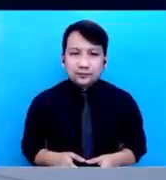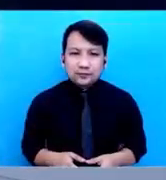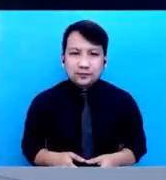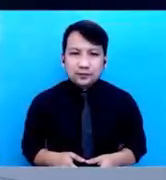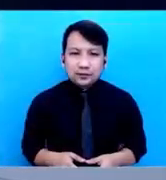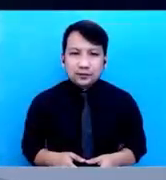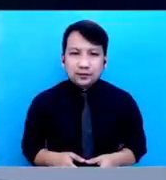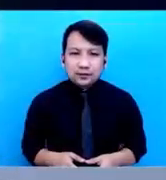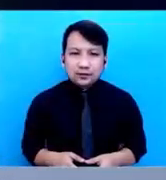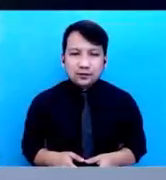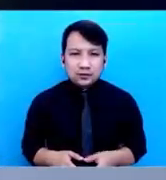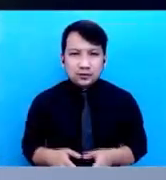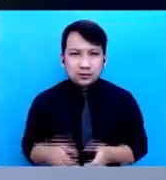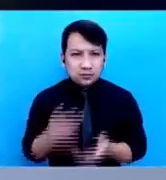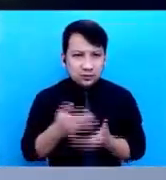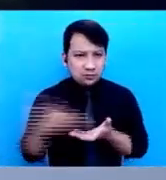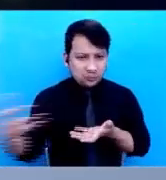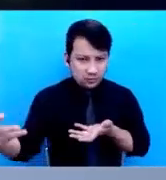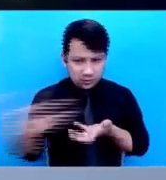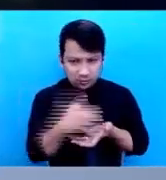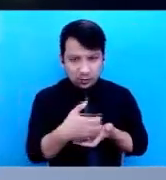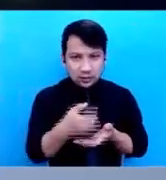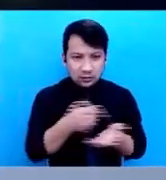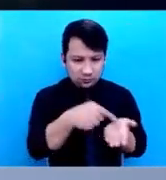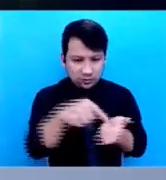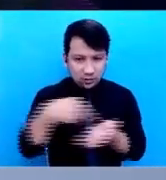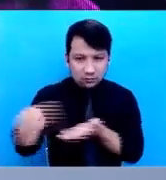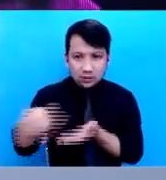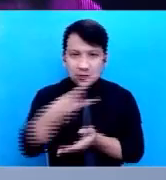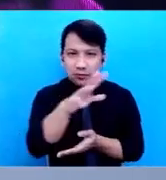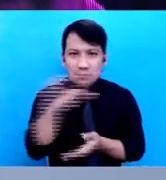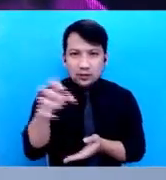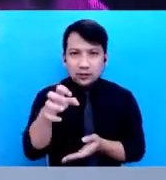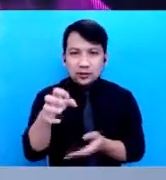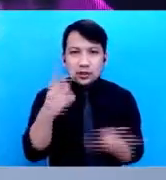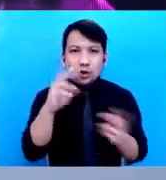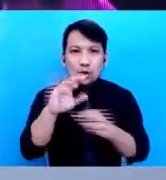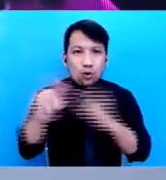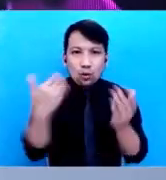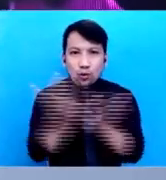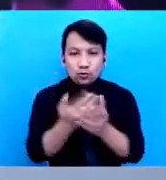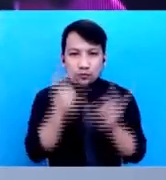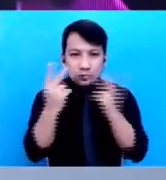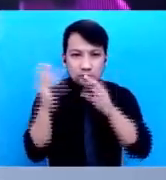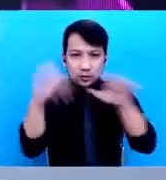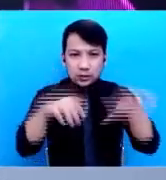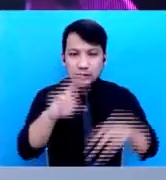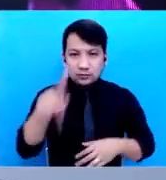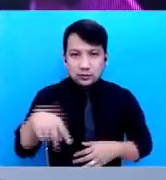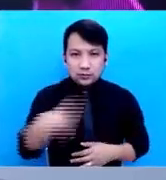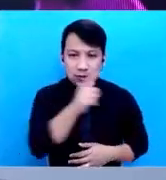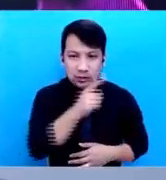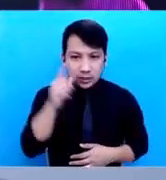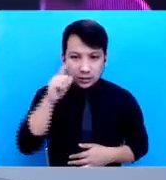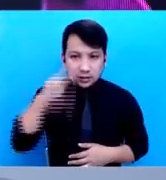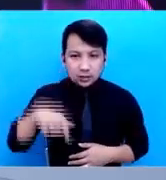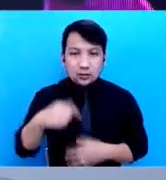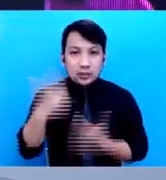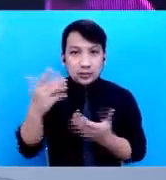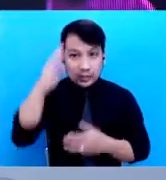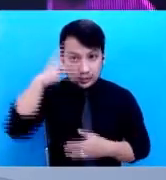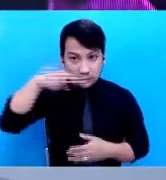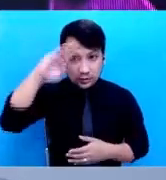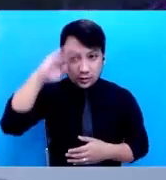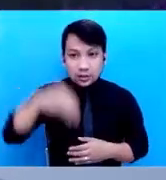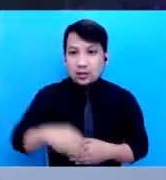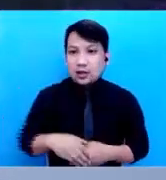Hinakot daw at binayaran ng tig 500 pesos sa mga dumalo sa campaign rally ni Vice President Lenny Robredo sa Cavite.